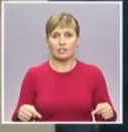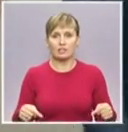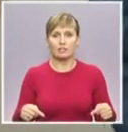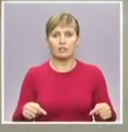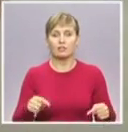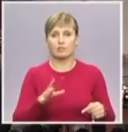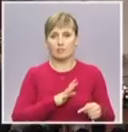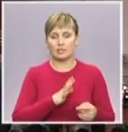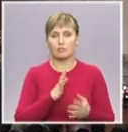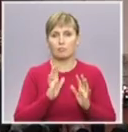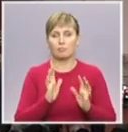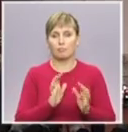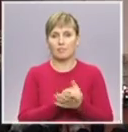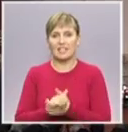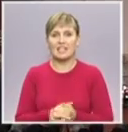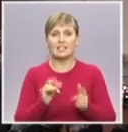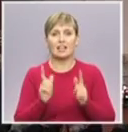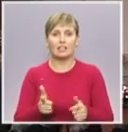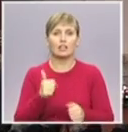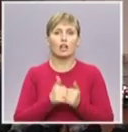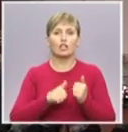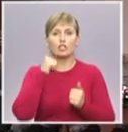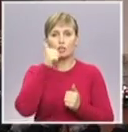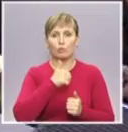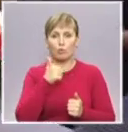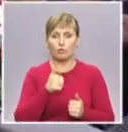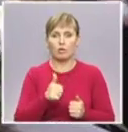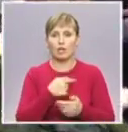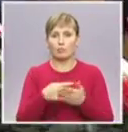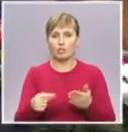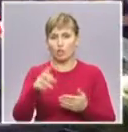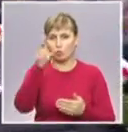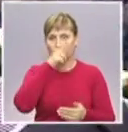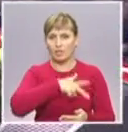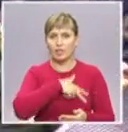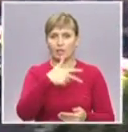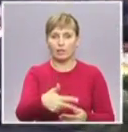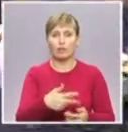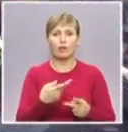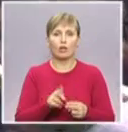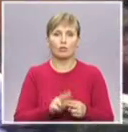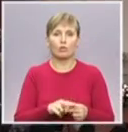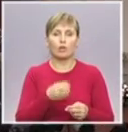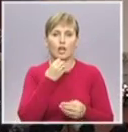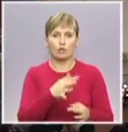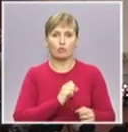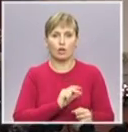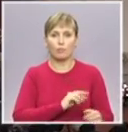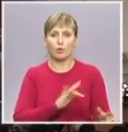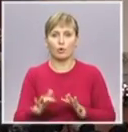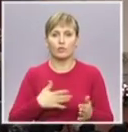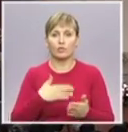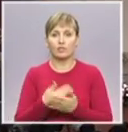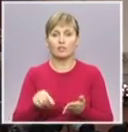могут в мире согласия. Ежегодно указом президента отмечают высокими государственными орденами наиболее отличившихся деятелей нашей страны. Все